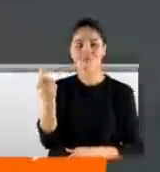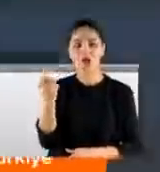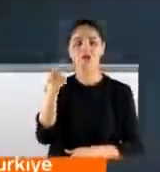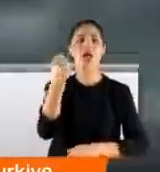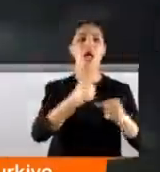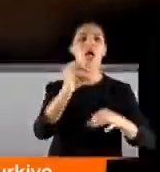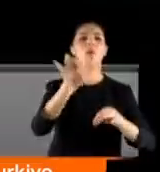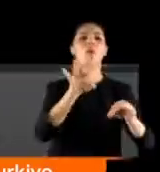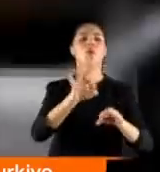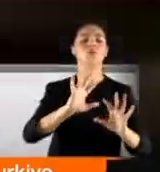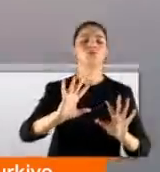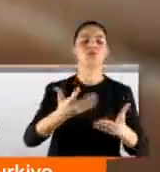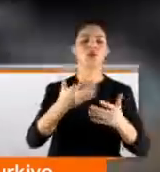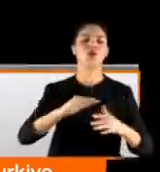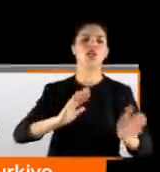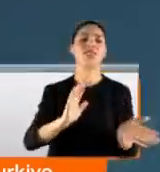kontrolünü kaybetti.